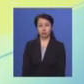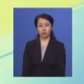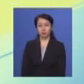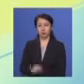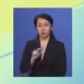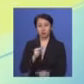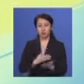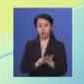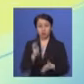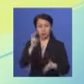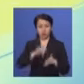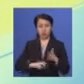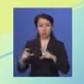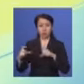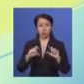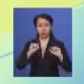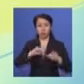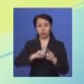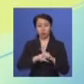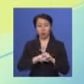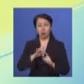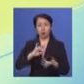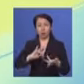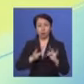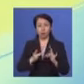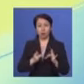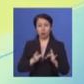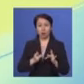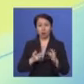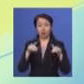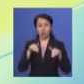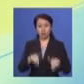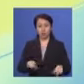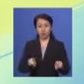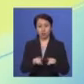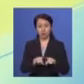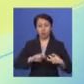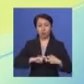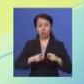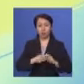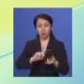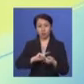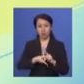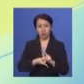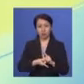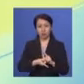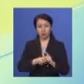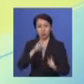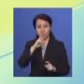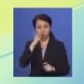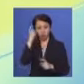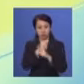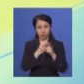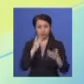Некорректно исчисленный налог на транспорт можно исправить в режиме онлайн. Для оперативного решения подобных проблем и исправления неверных